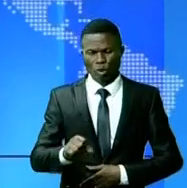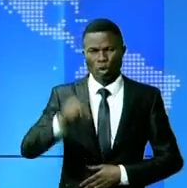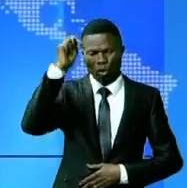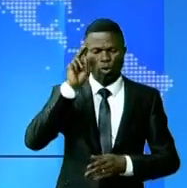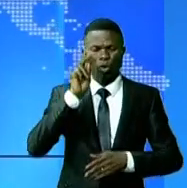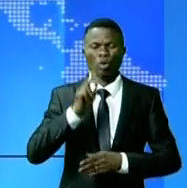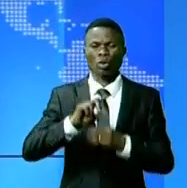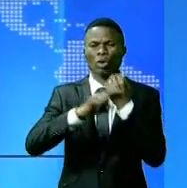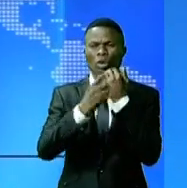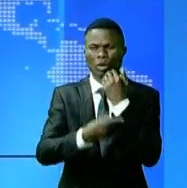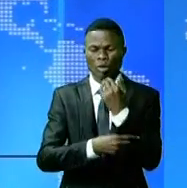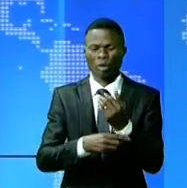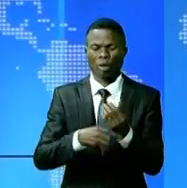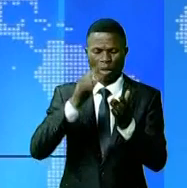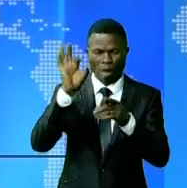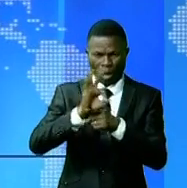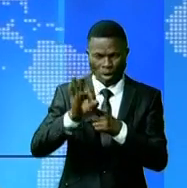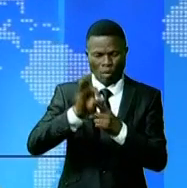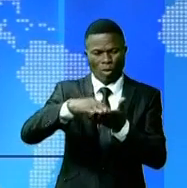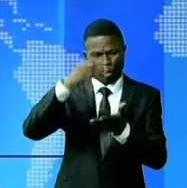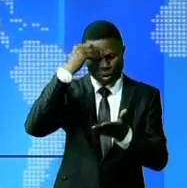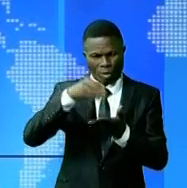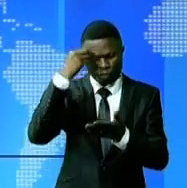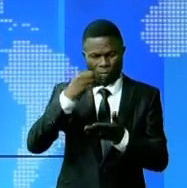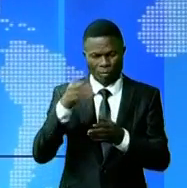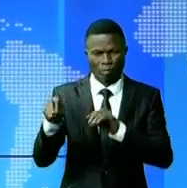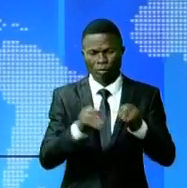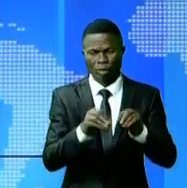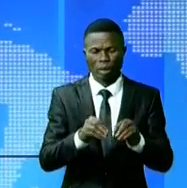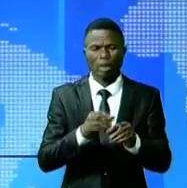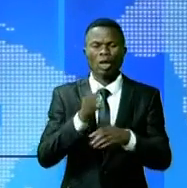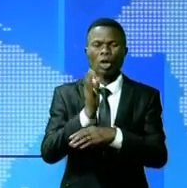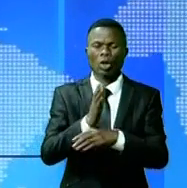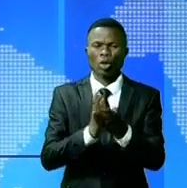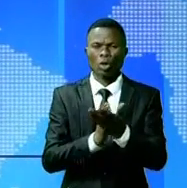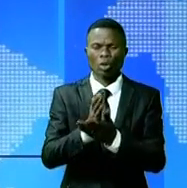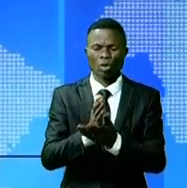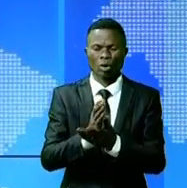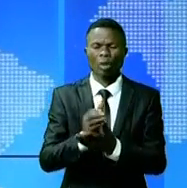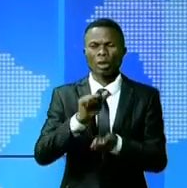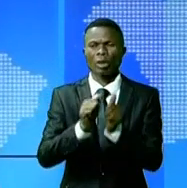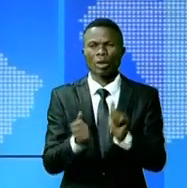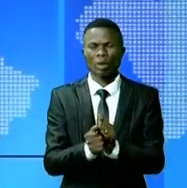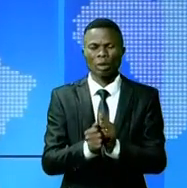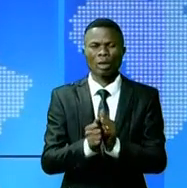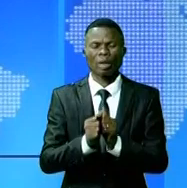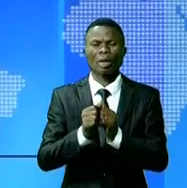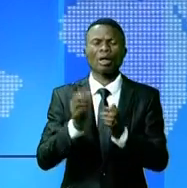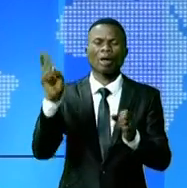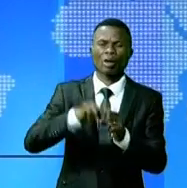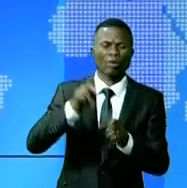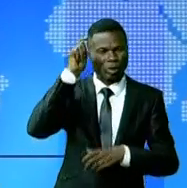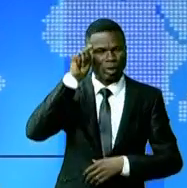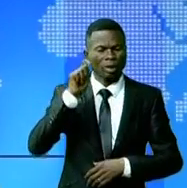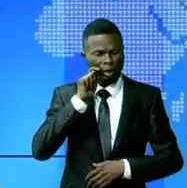de renforcement de capacités sur l'application de la mise en œuvre de directives pour le traitement de survivants des violences